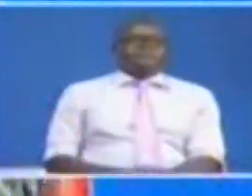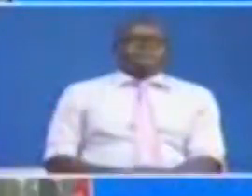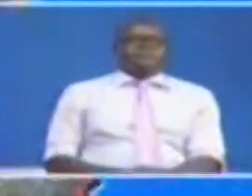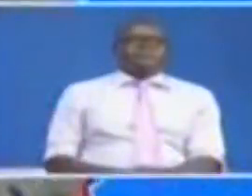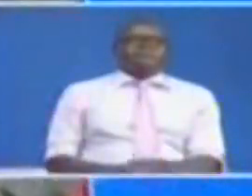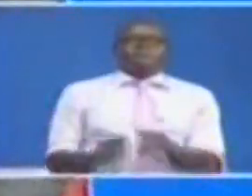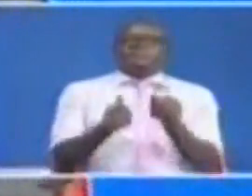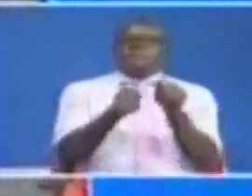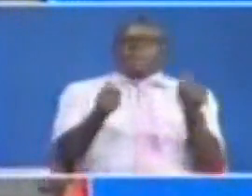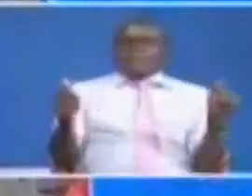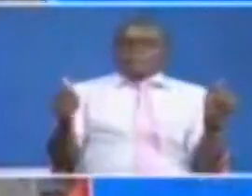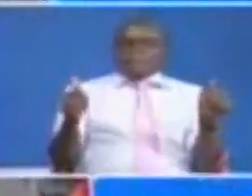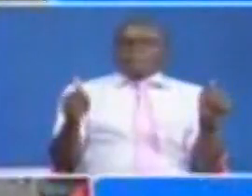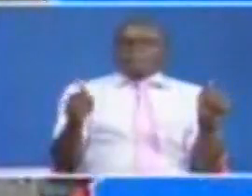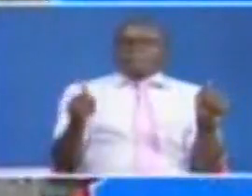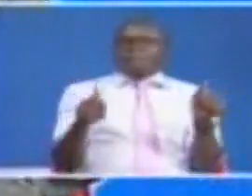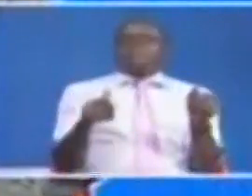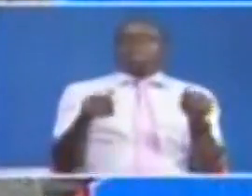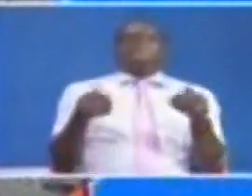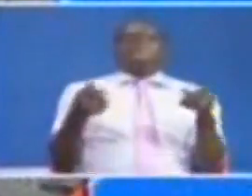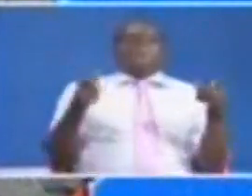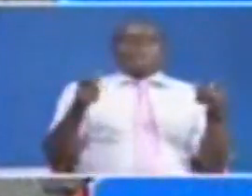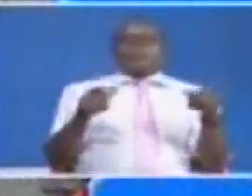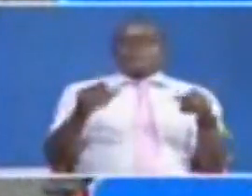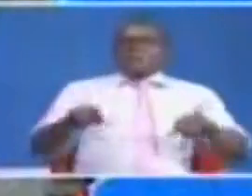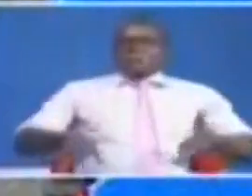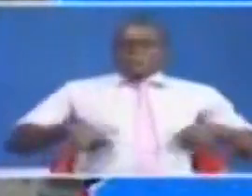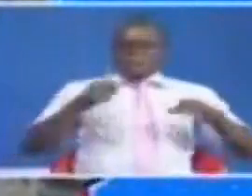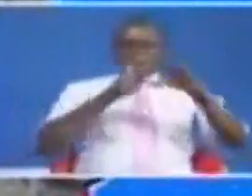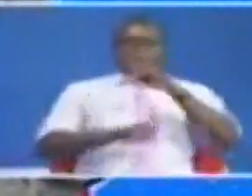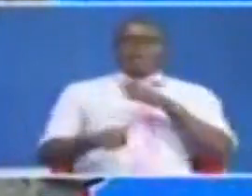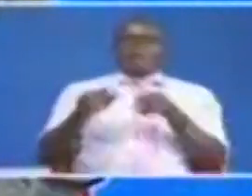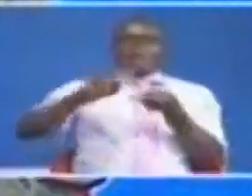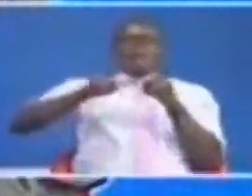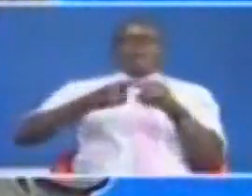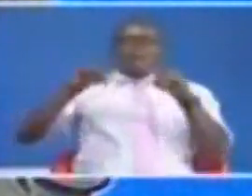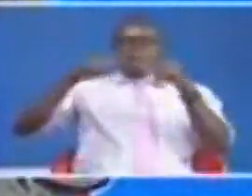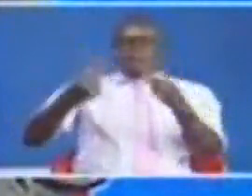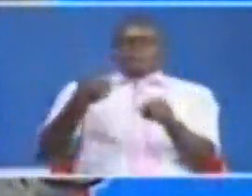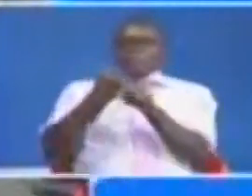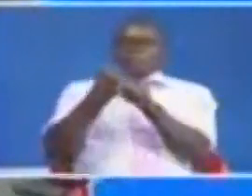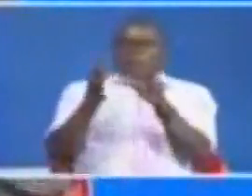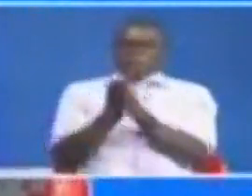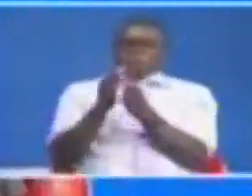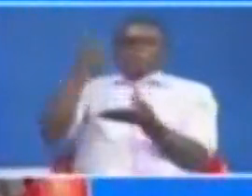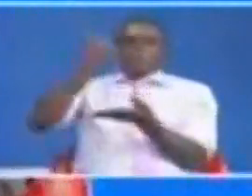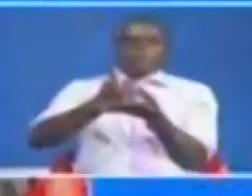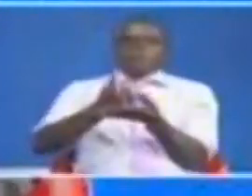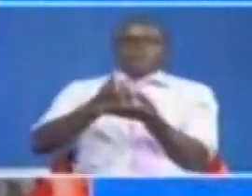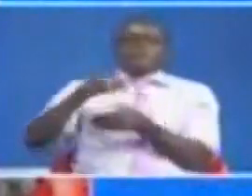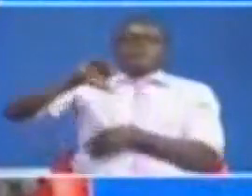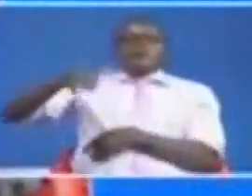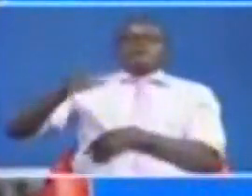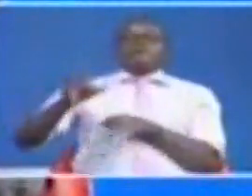Na mtazamaji, kituo cha Radio Maisha chini ya mwavuli wa Standard Group kwa ushirikiano na afisi ya mwakilishi wa kike kaunti